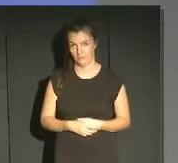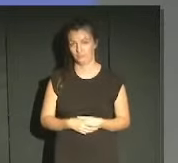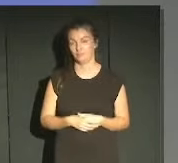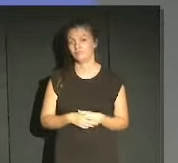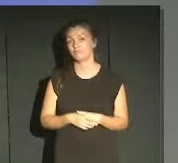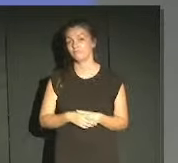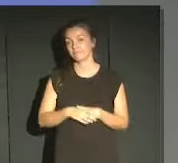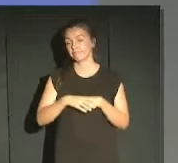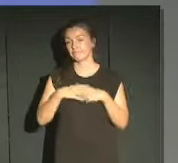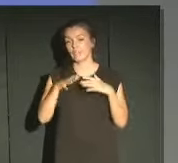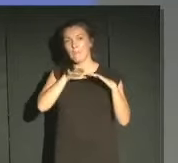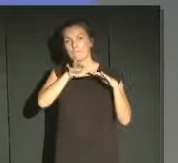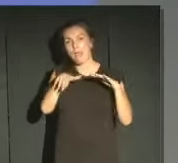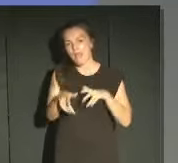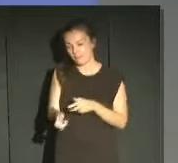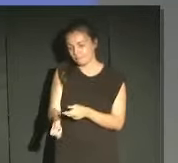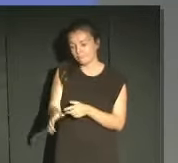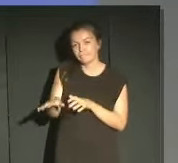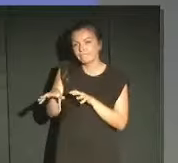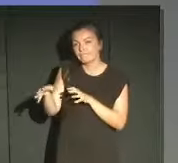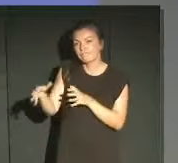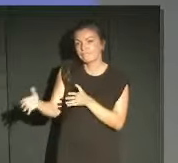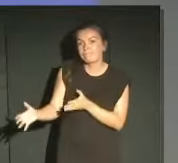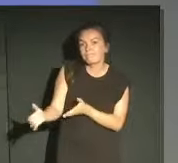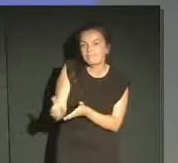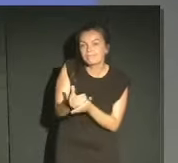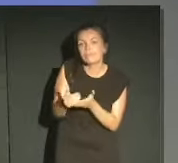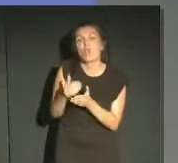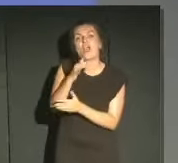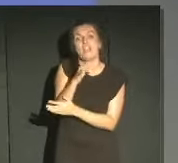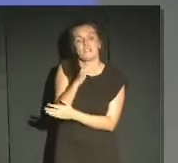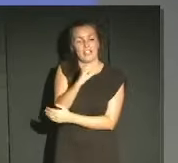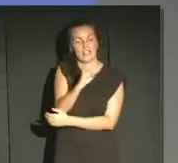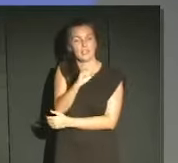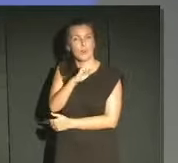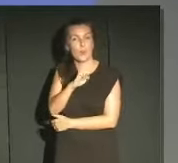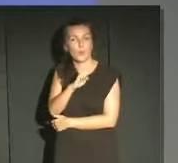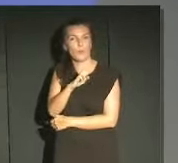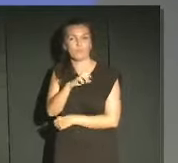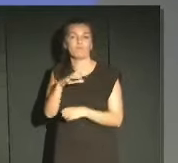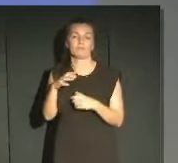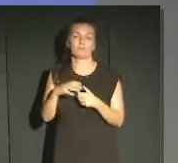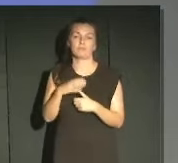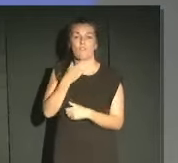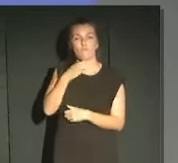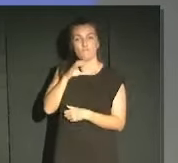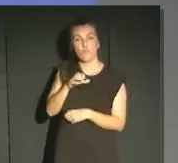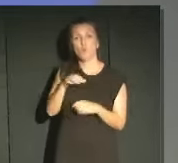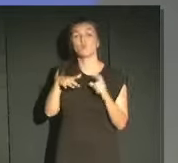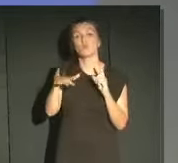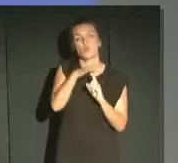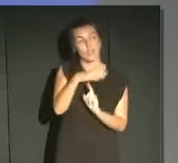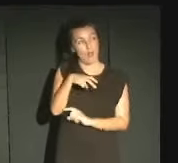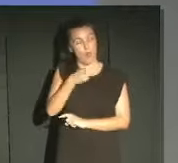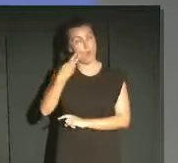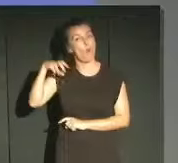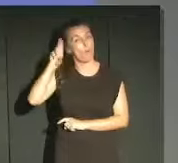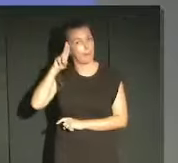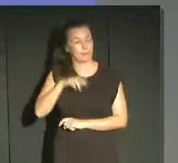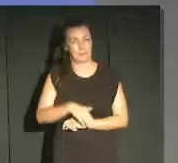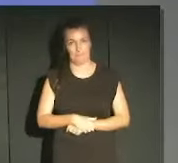l'aquaculture et les FSE Fond Social Européen en tout